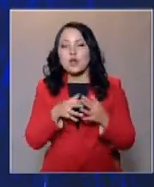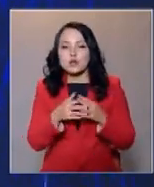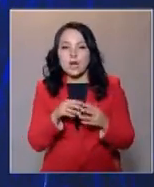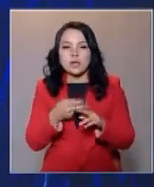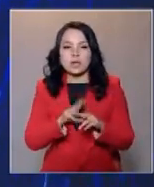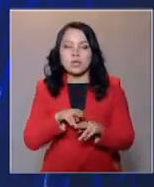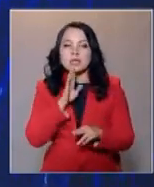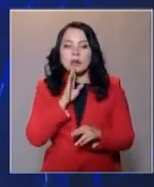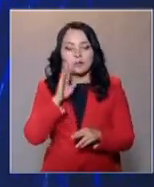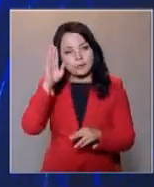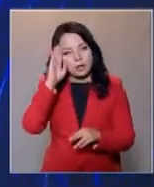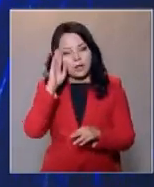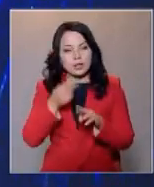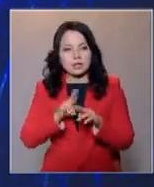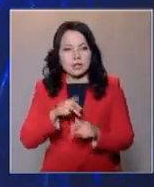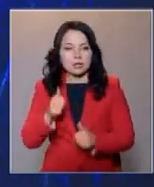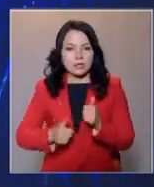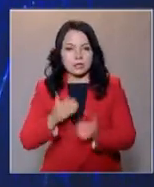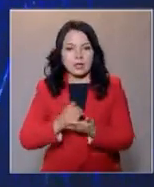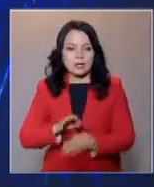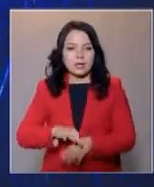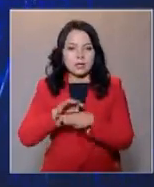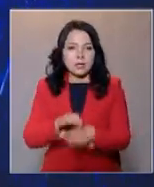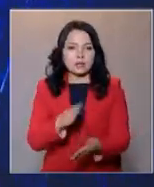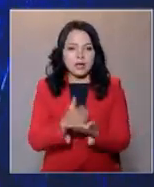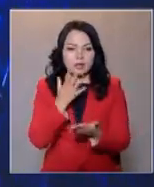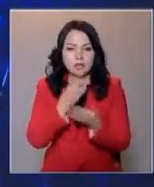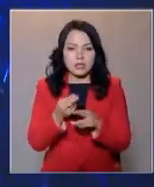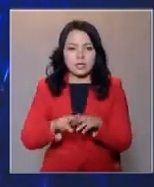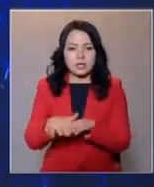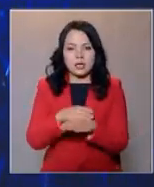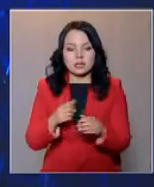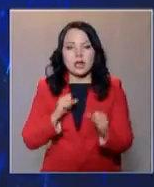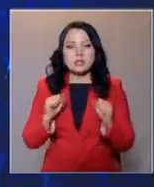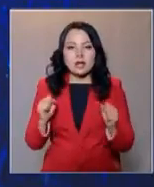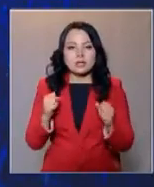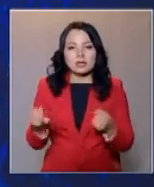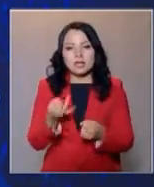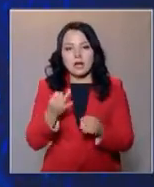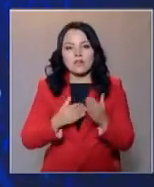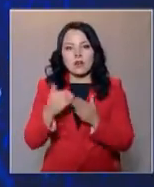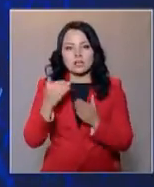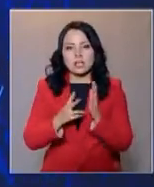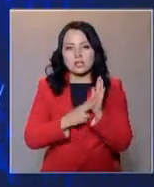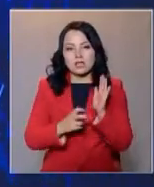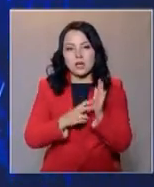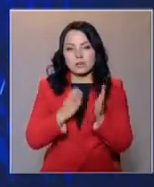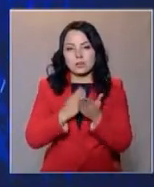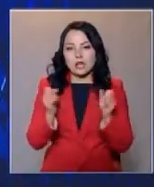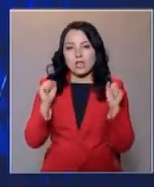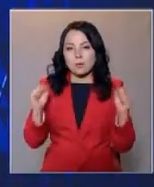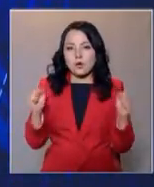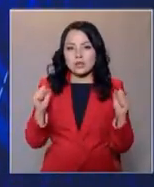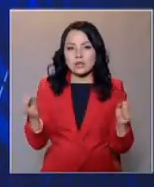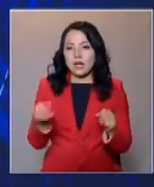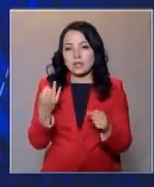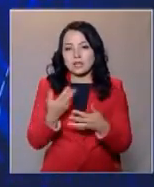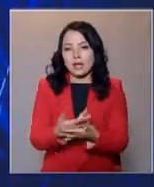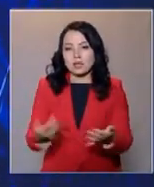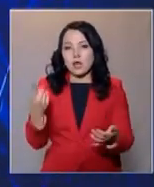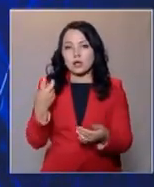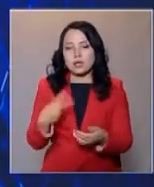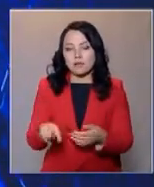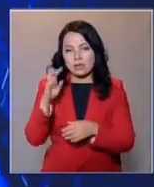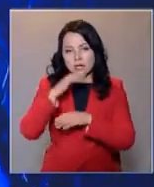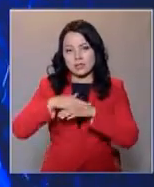мужчин и женщин. Это главное событие года в жизни летних видов спорта в нашей стране. Свыше 700 спортсменов, а это представители более